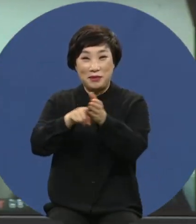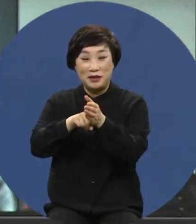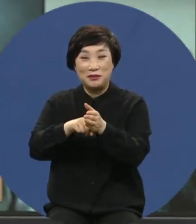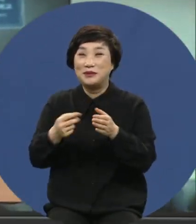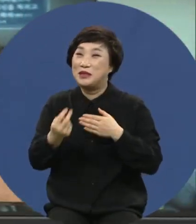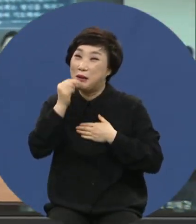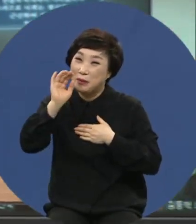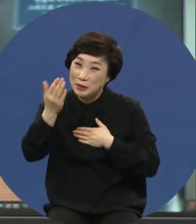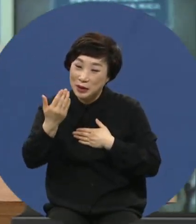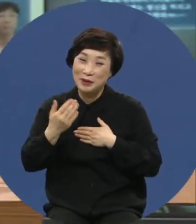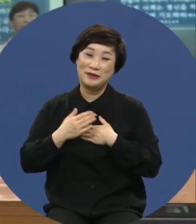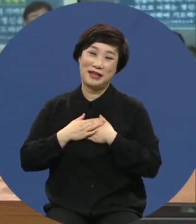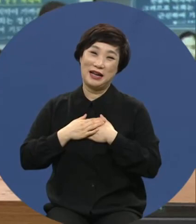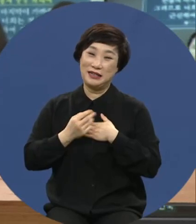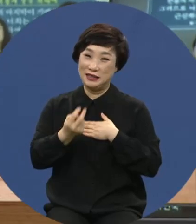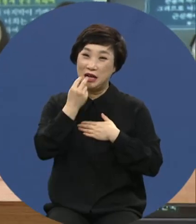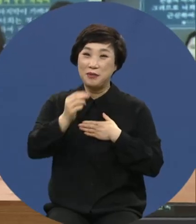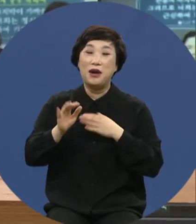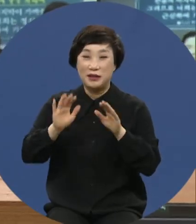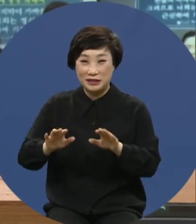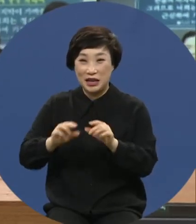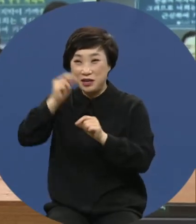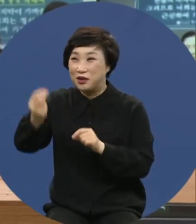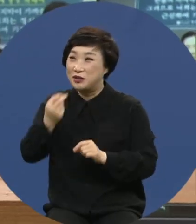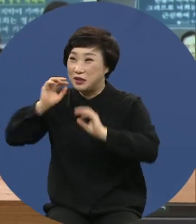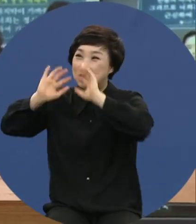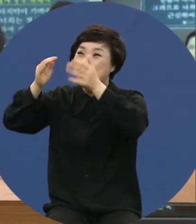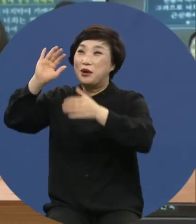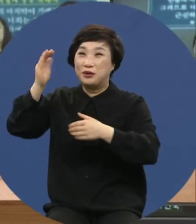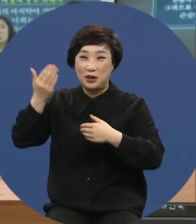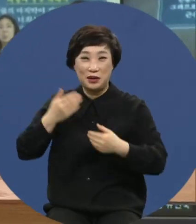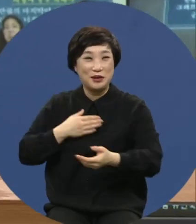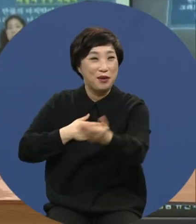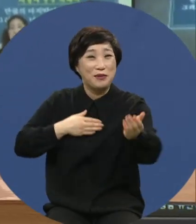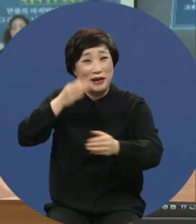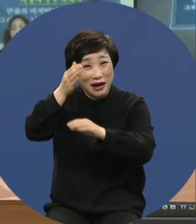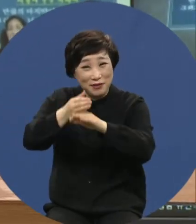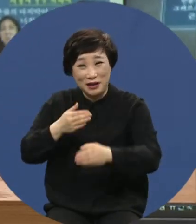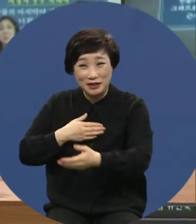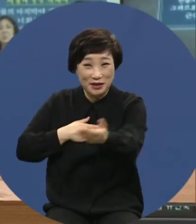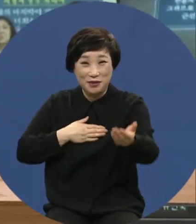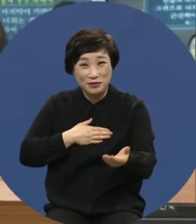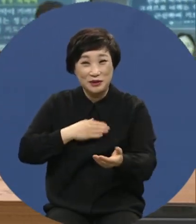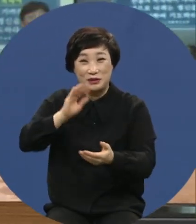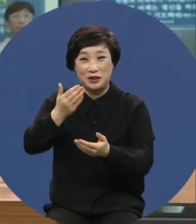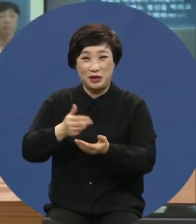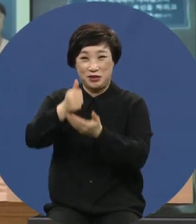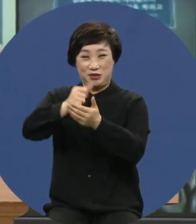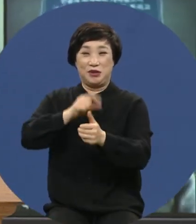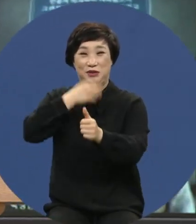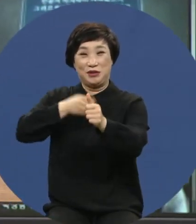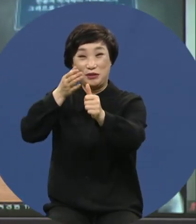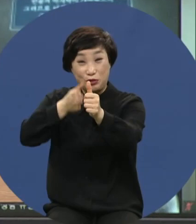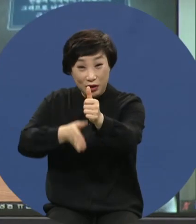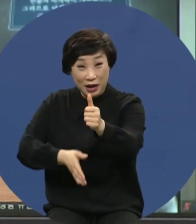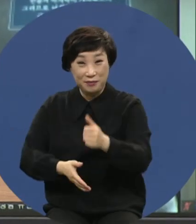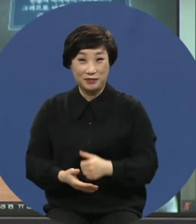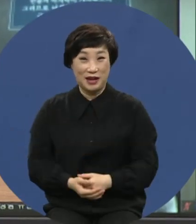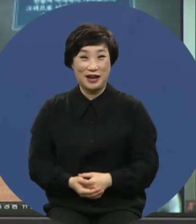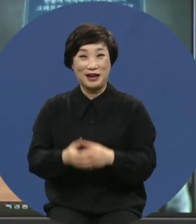나의 생명이 되었고, 생명은 영생과 천국이 된 것을 감사하는 여러분 되기를 주님의 이름으로